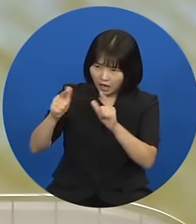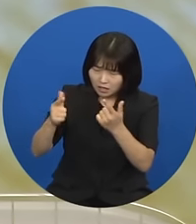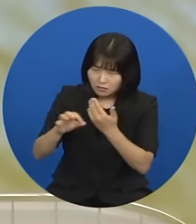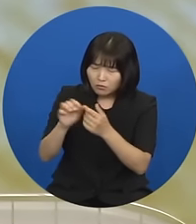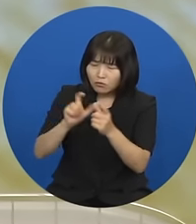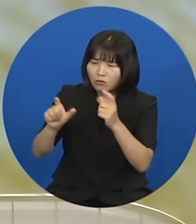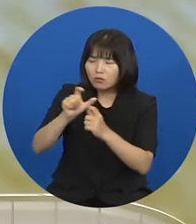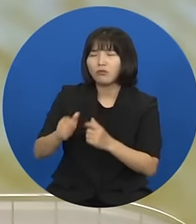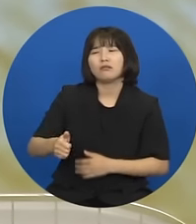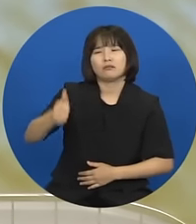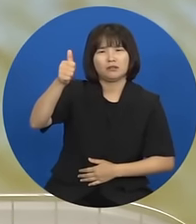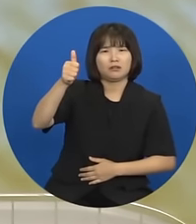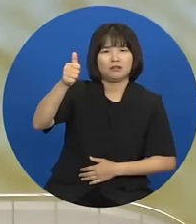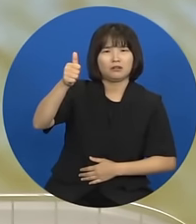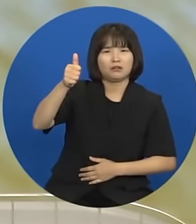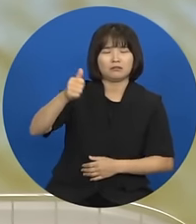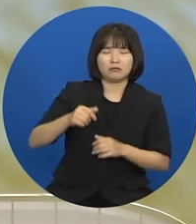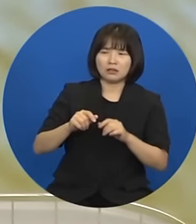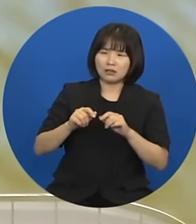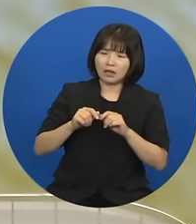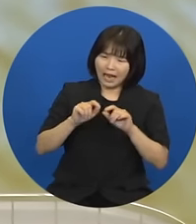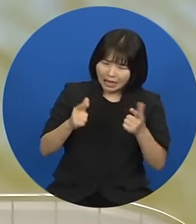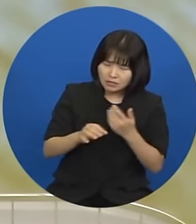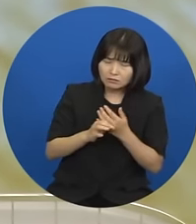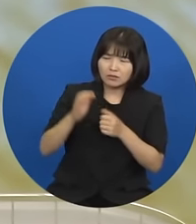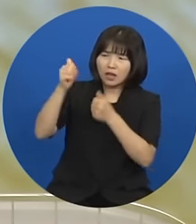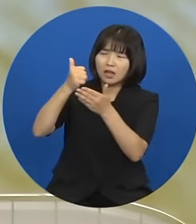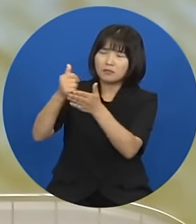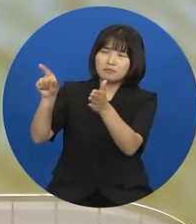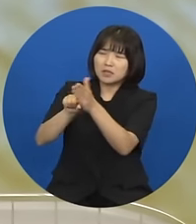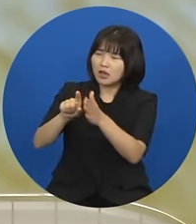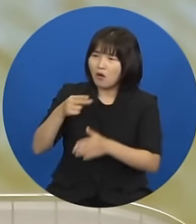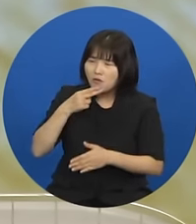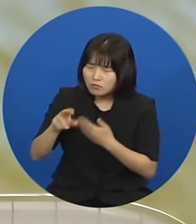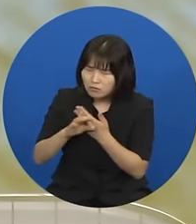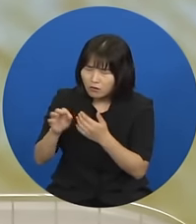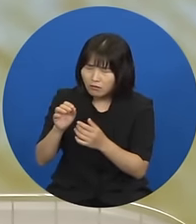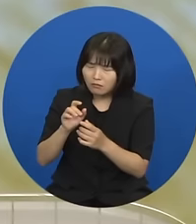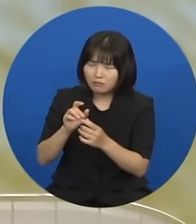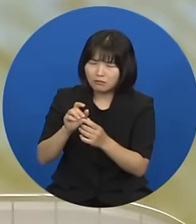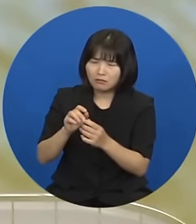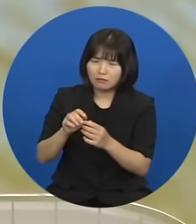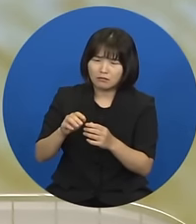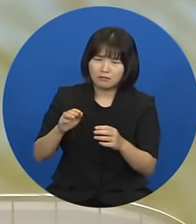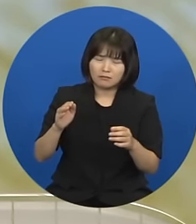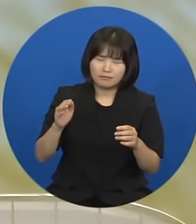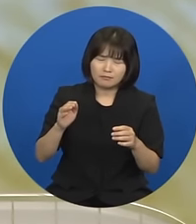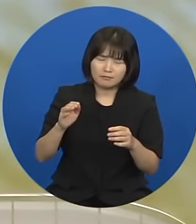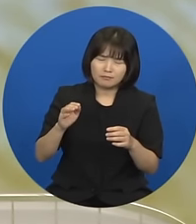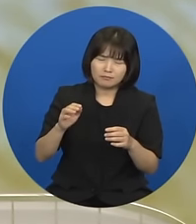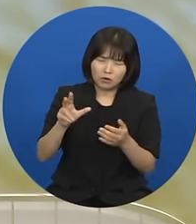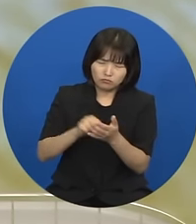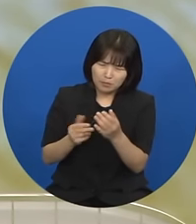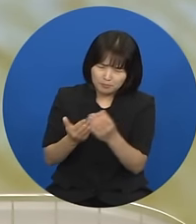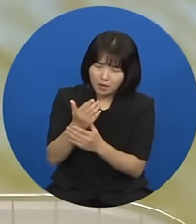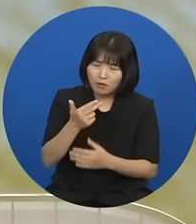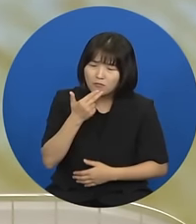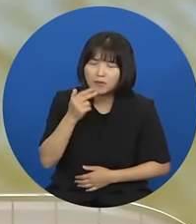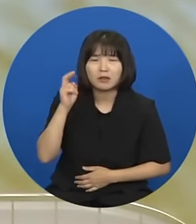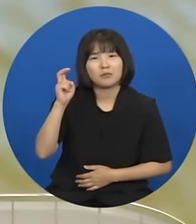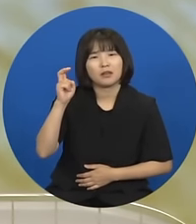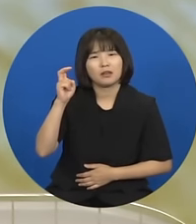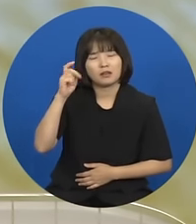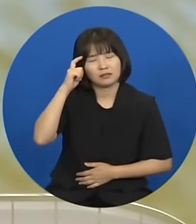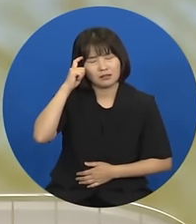나아가서 차라리 하나님을 믿지 않았으면 그런 어려움 당하지 않았을 텐데, 그렇게 생각도